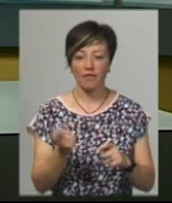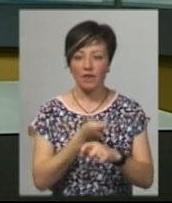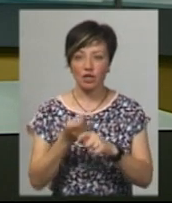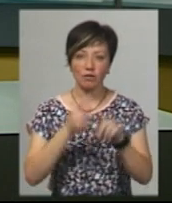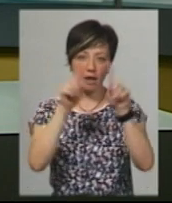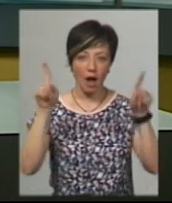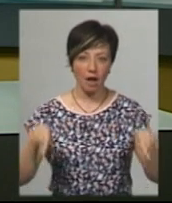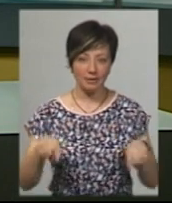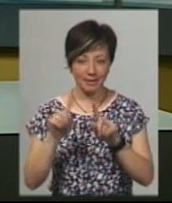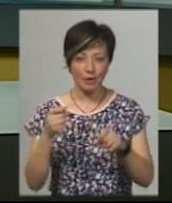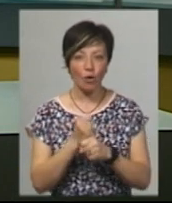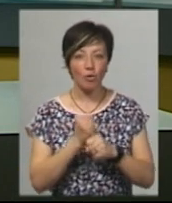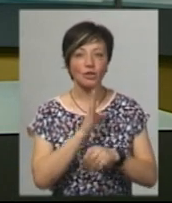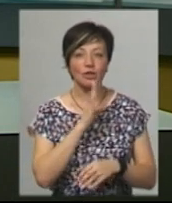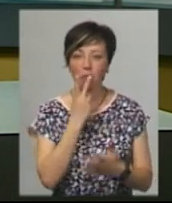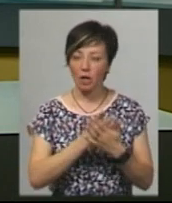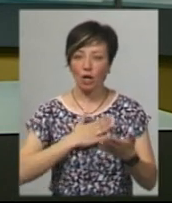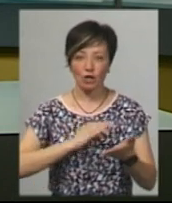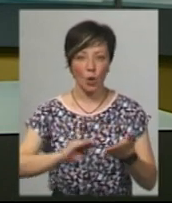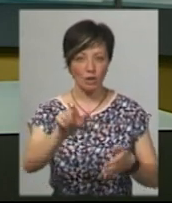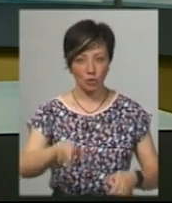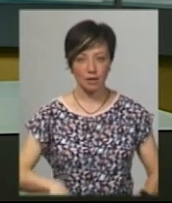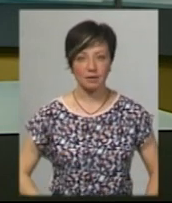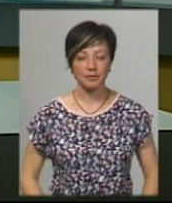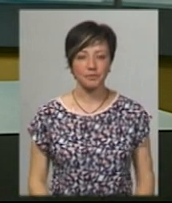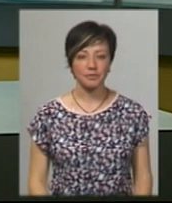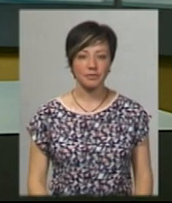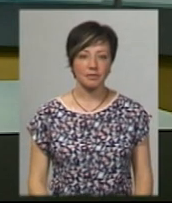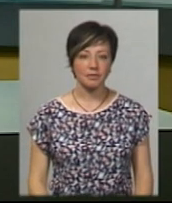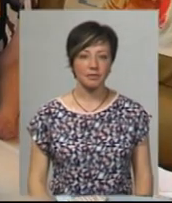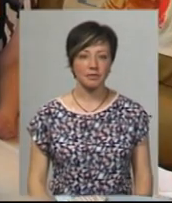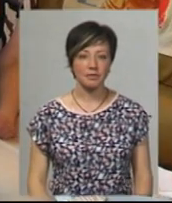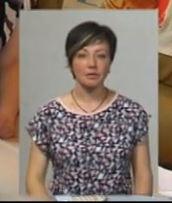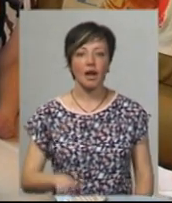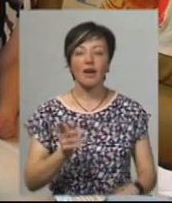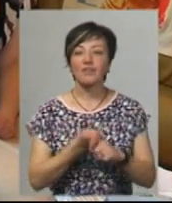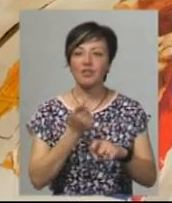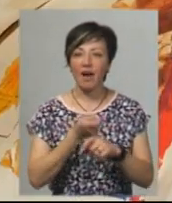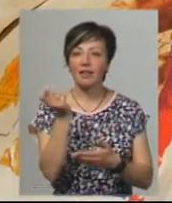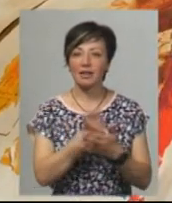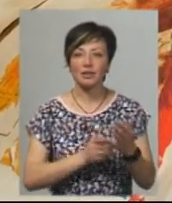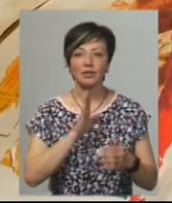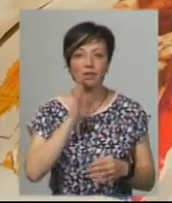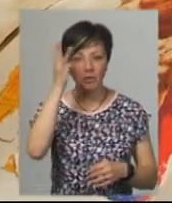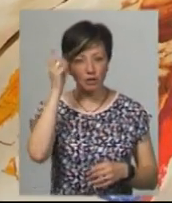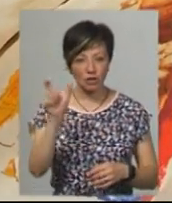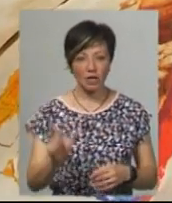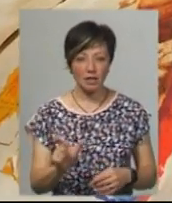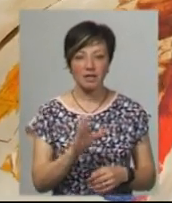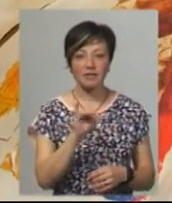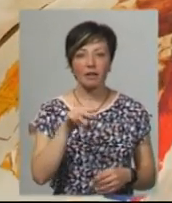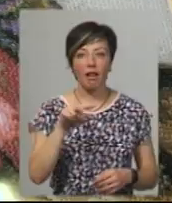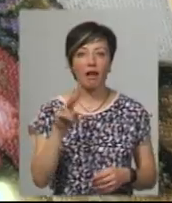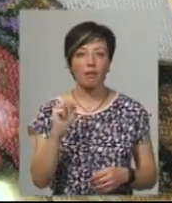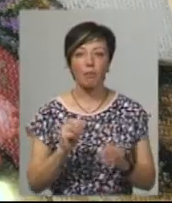вишиті картини. Роботи майстрині бачила моя колега Леся Боровець. Вишивати картини хмельничанка Світлана Могільнікова почала